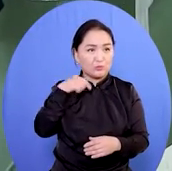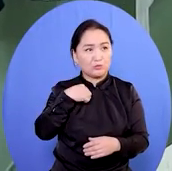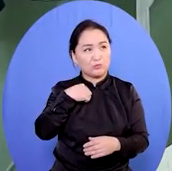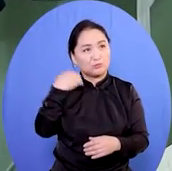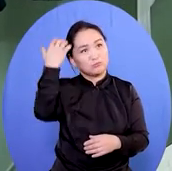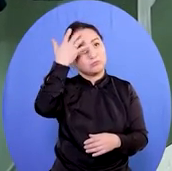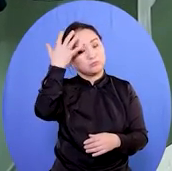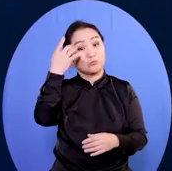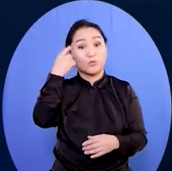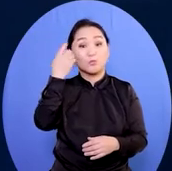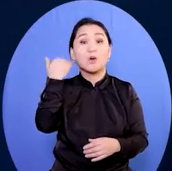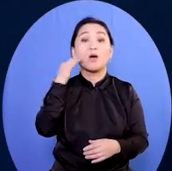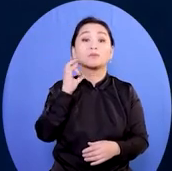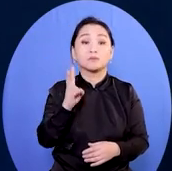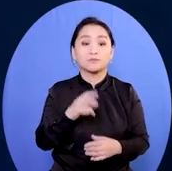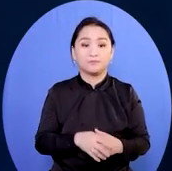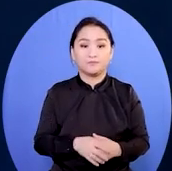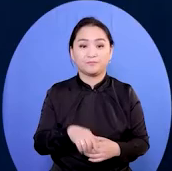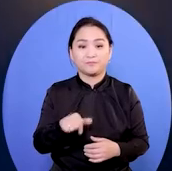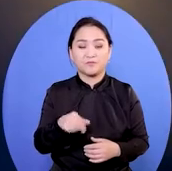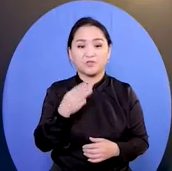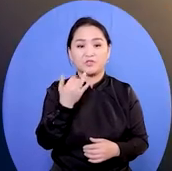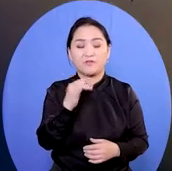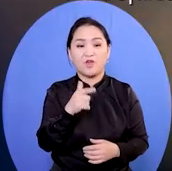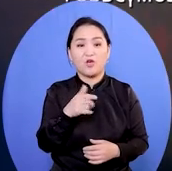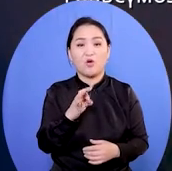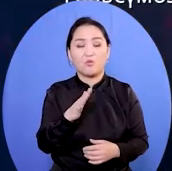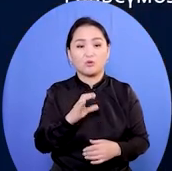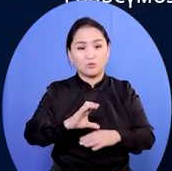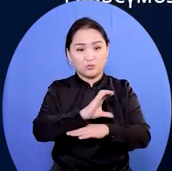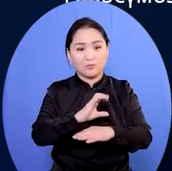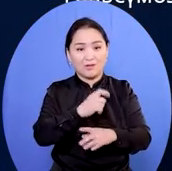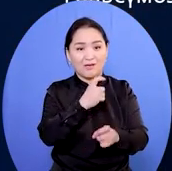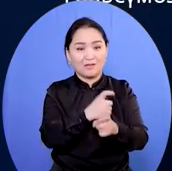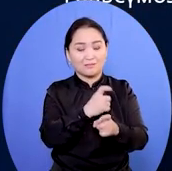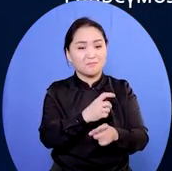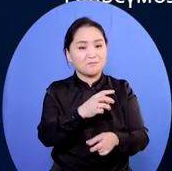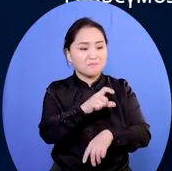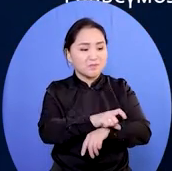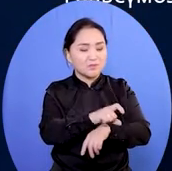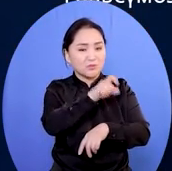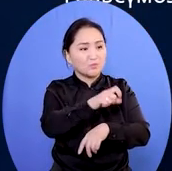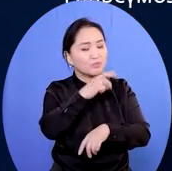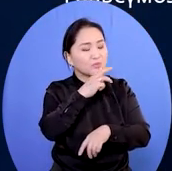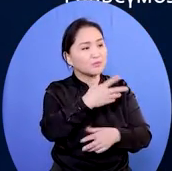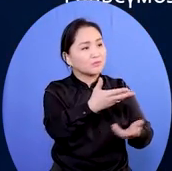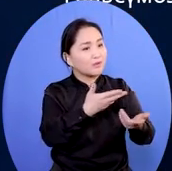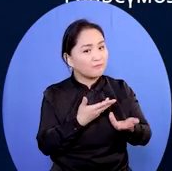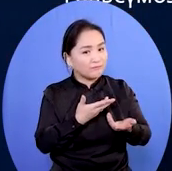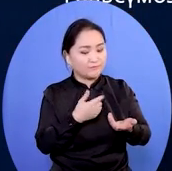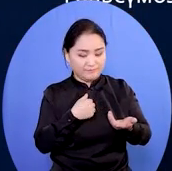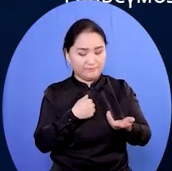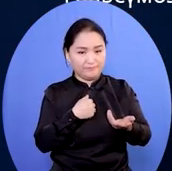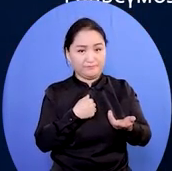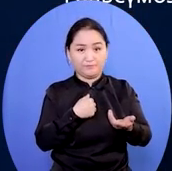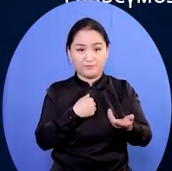нэг юм төрөгдсөн бодолтой байгаад байдаг гэсэн. А энийг болохоор би анх шивээ говь сумандаа ирээд халамжийн мэрэгчлэлтнээс энхөө мэдээлэл аваад тэгээд